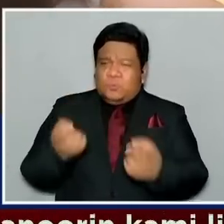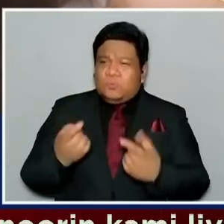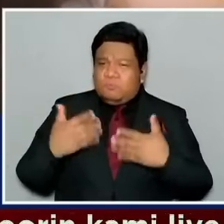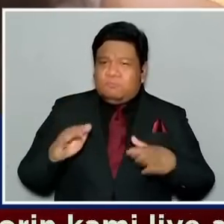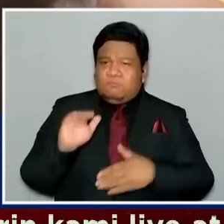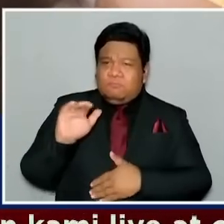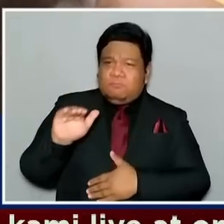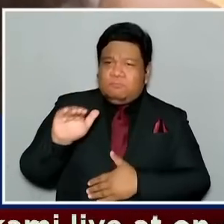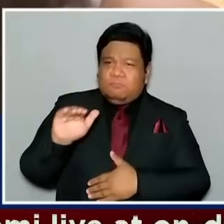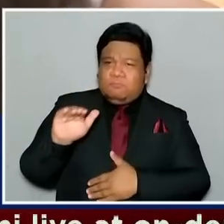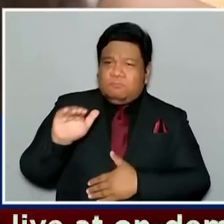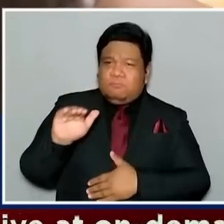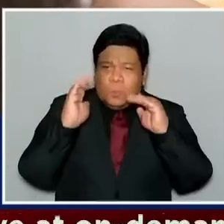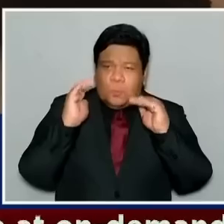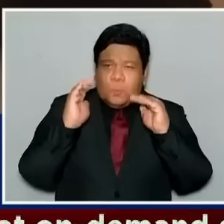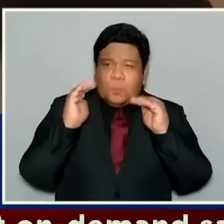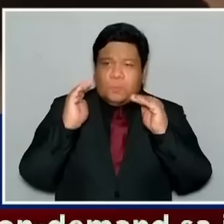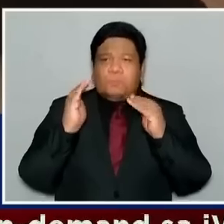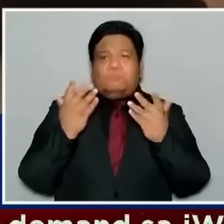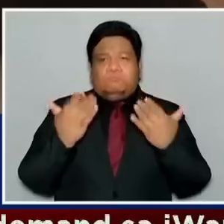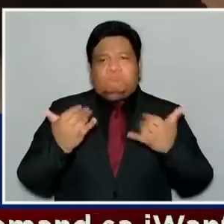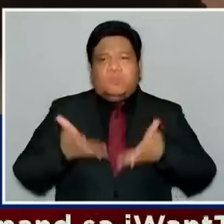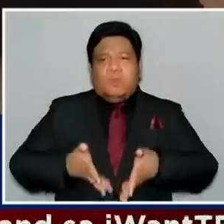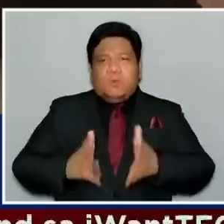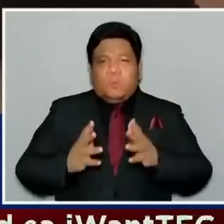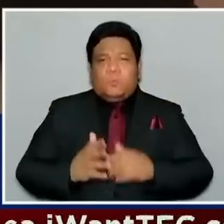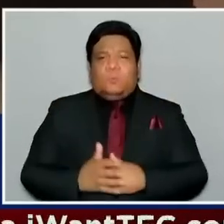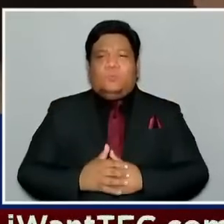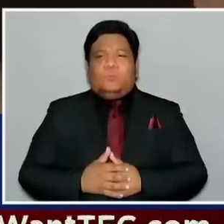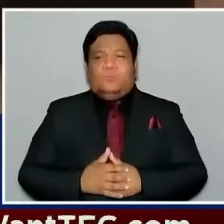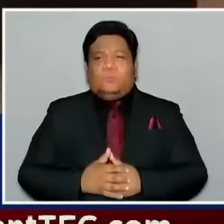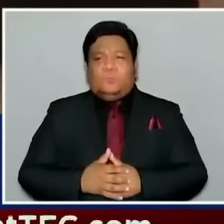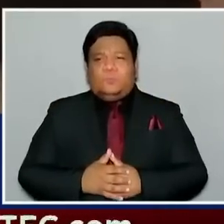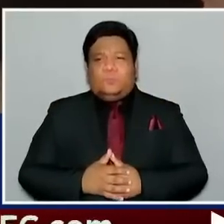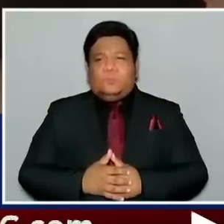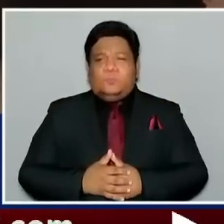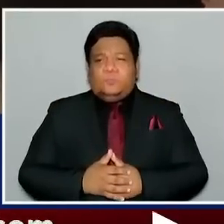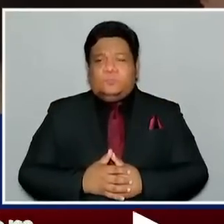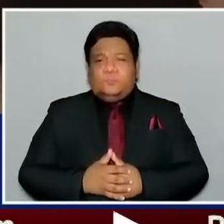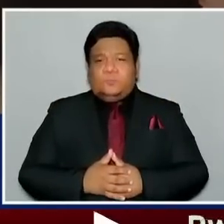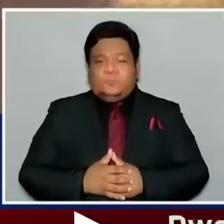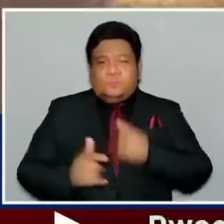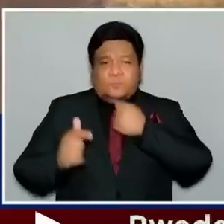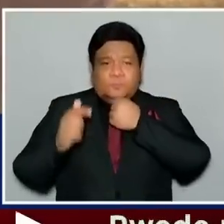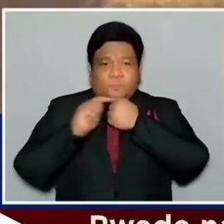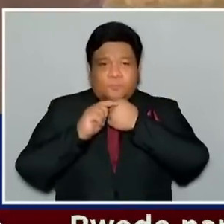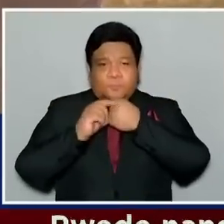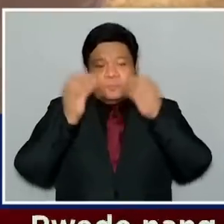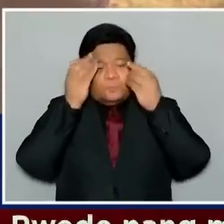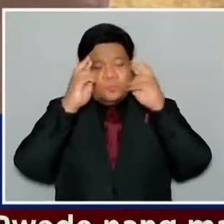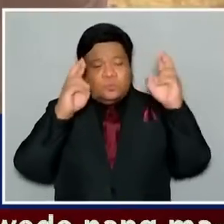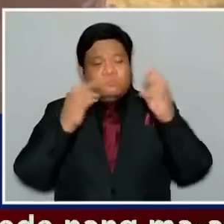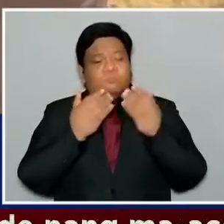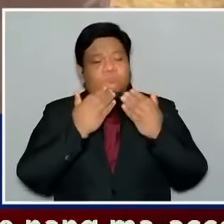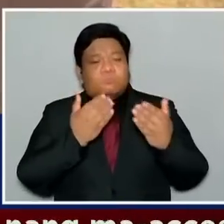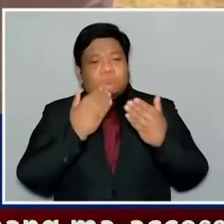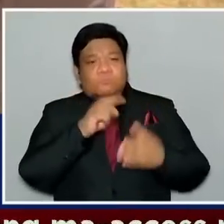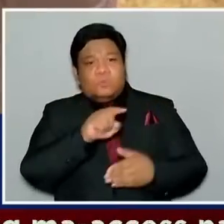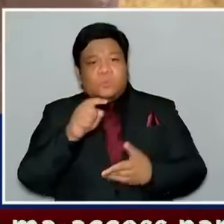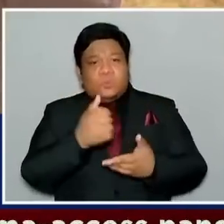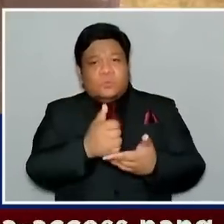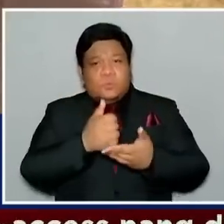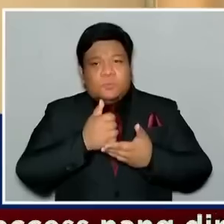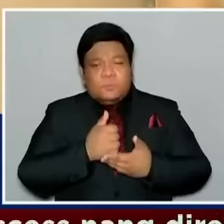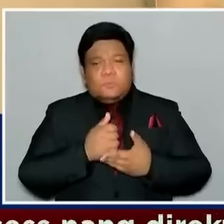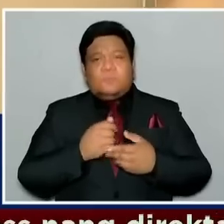Sana mapagbigyan na ngayon. Nagpapasalamat din ang alkalde sa mga gustong tumulong tulad ng Volunteers Against Crime